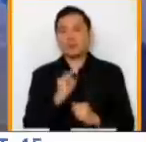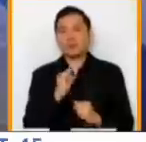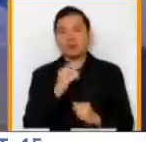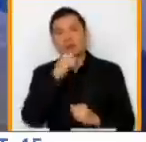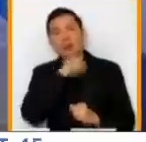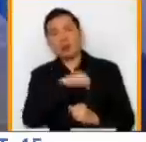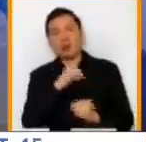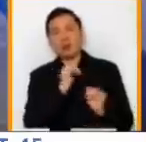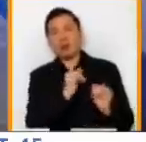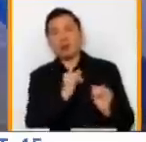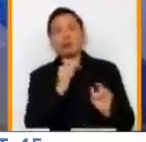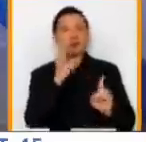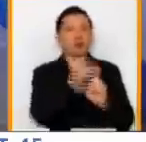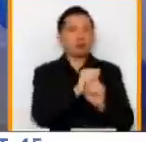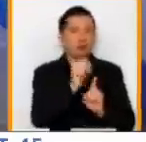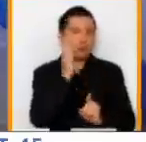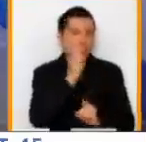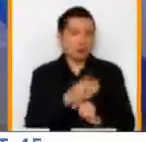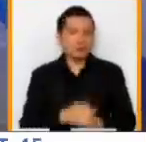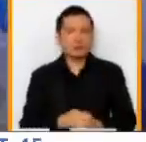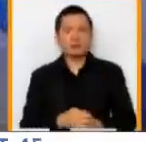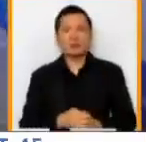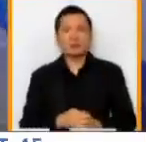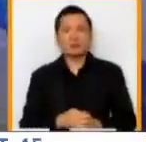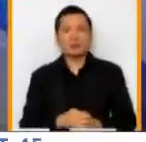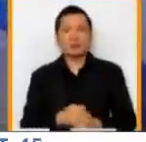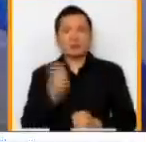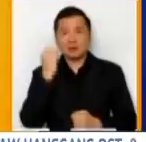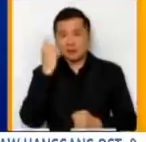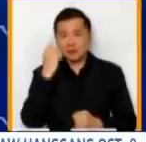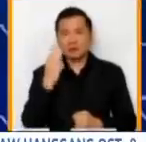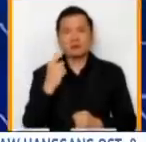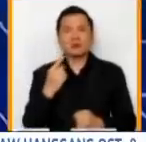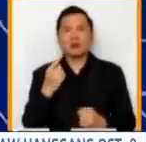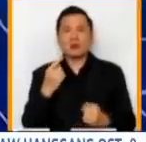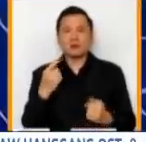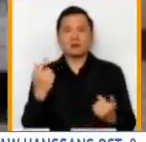rest assured nga we will impose maximum tolerance gid.